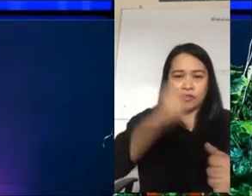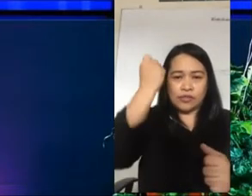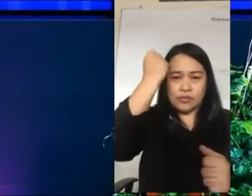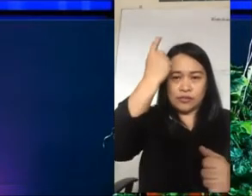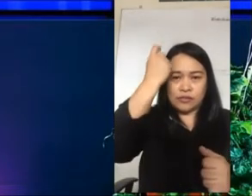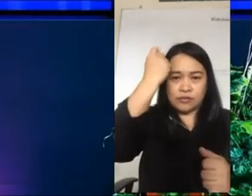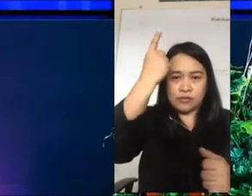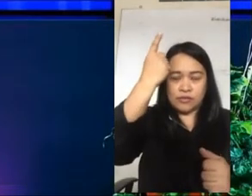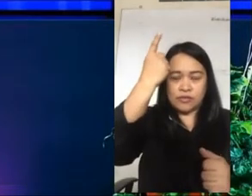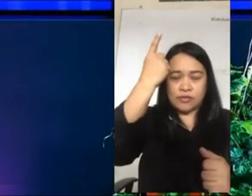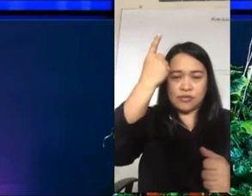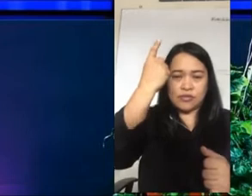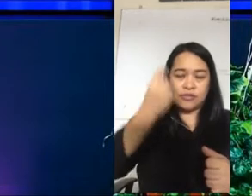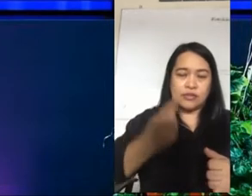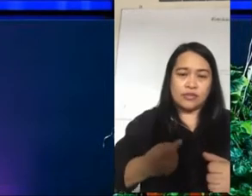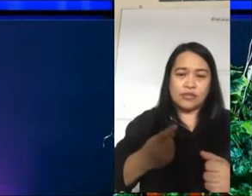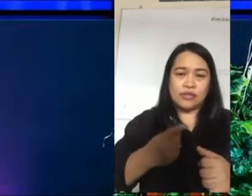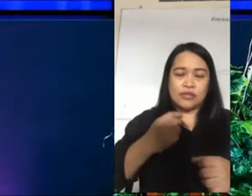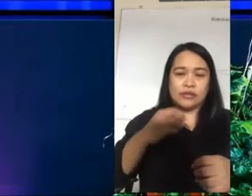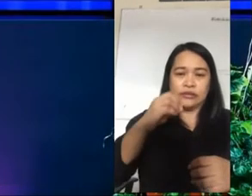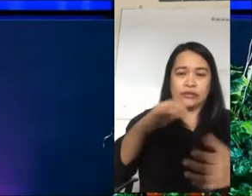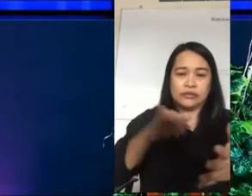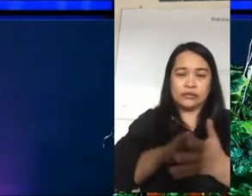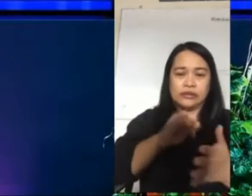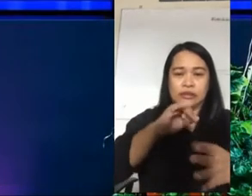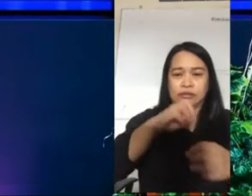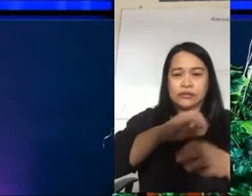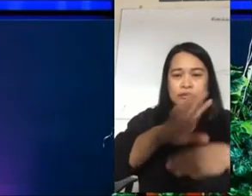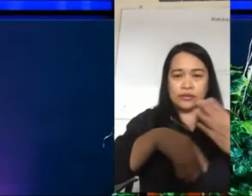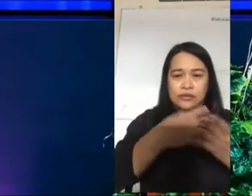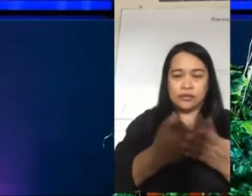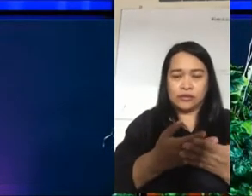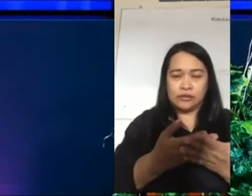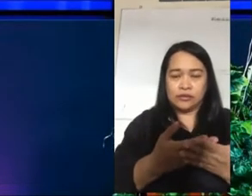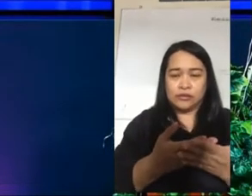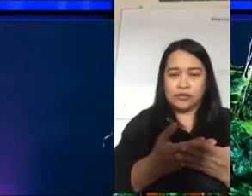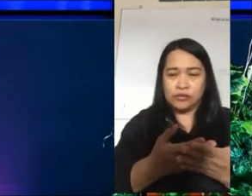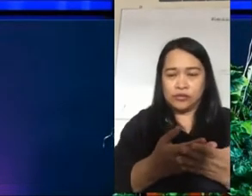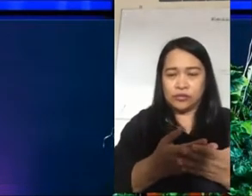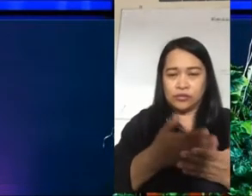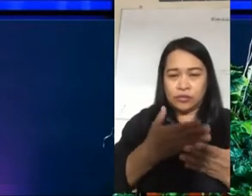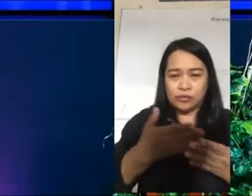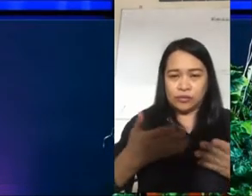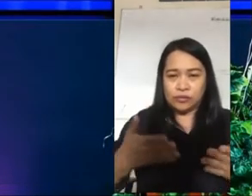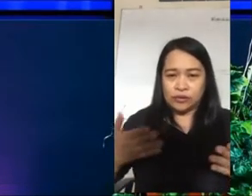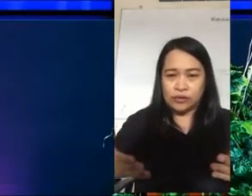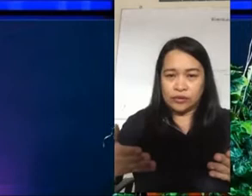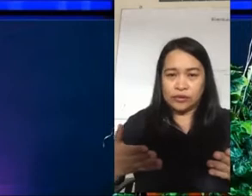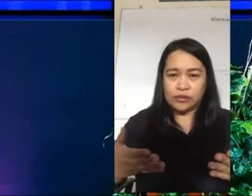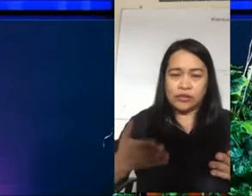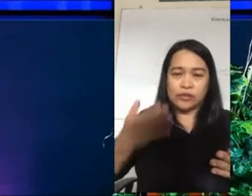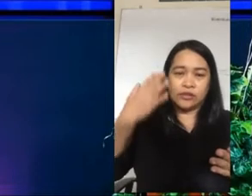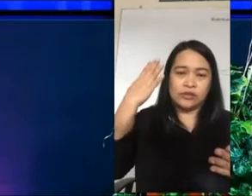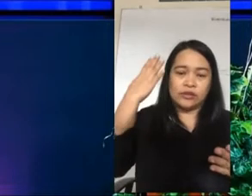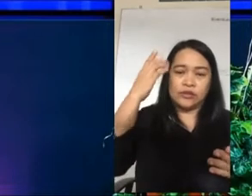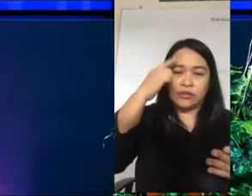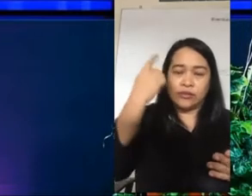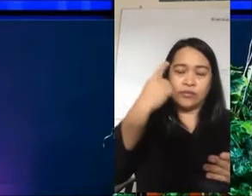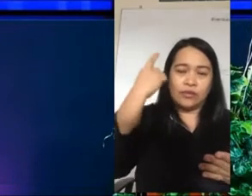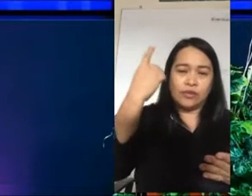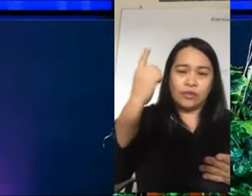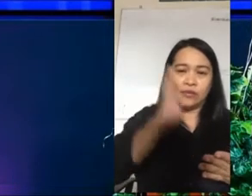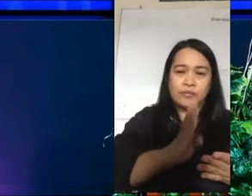sa amin at sa lahat na magaganap. Tanging ikaw lamang aming Panginoong Kristo ang may taas sa aming pong mga buhay.